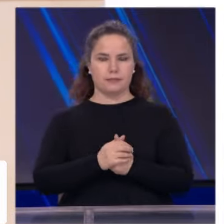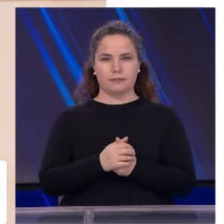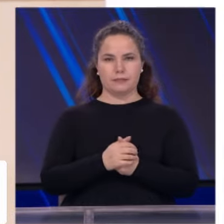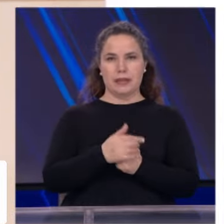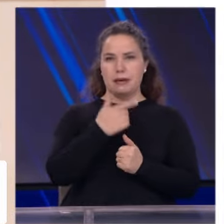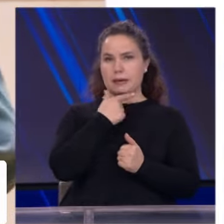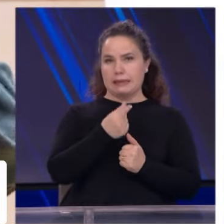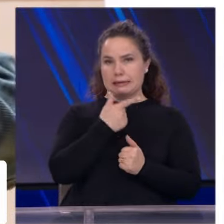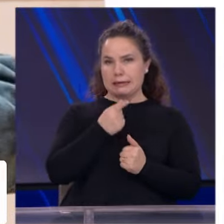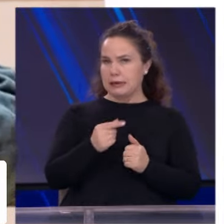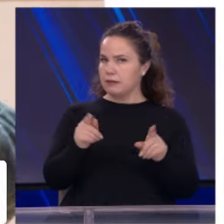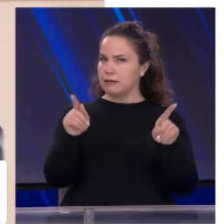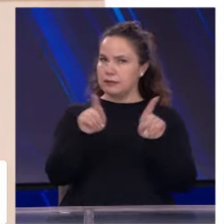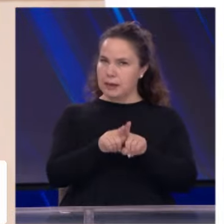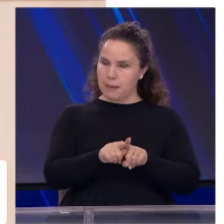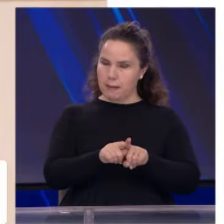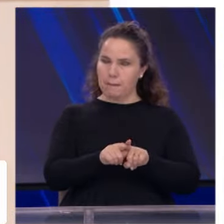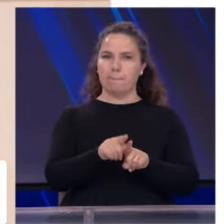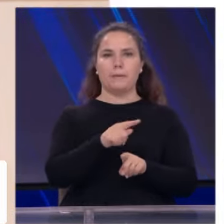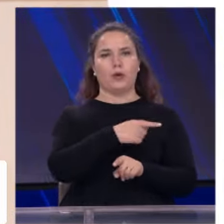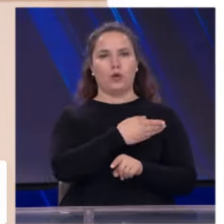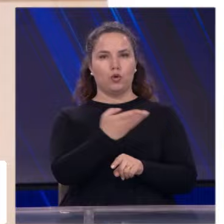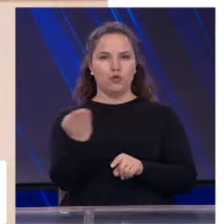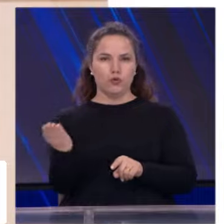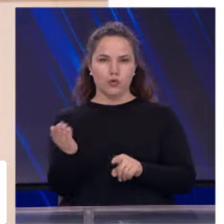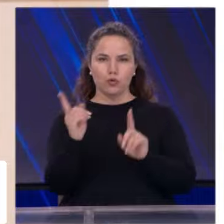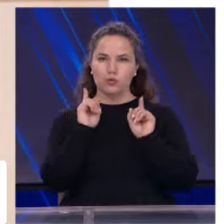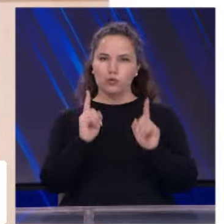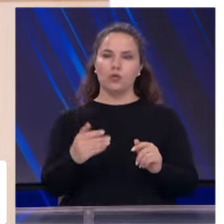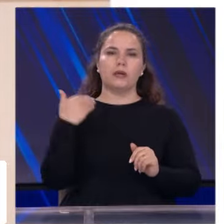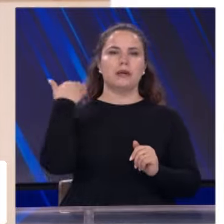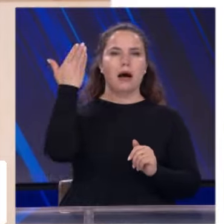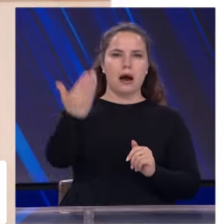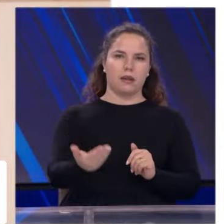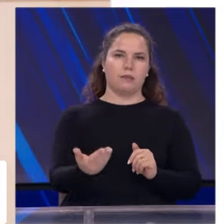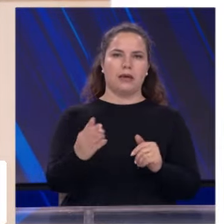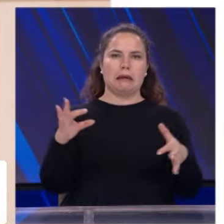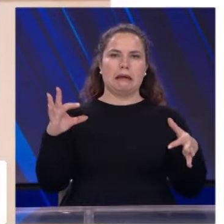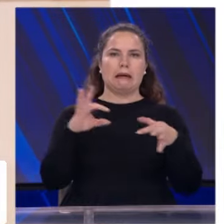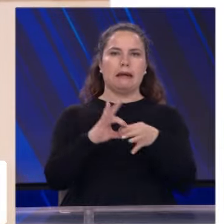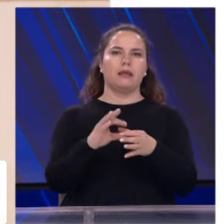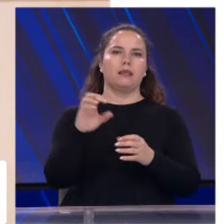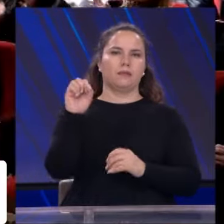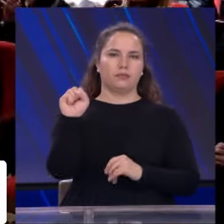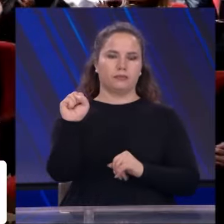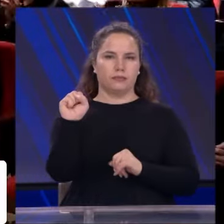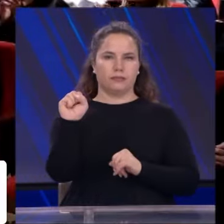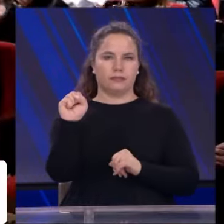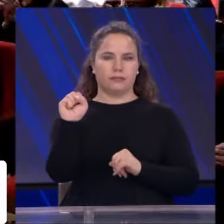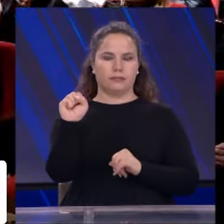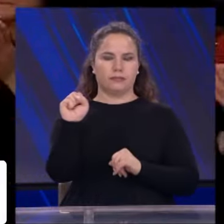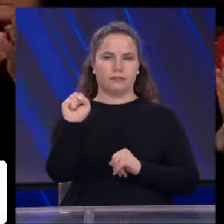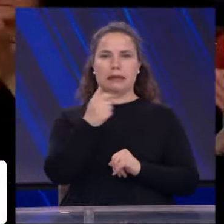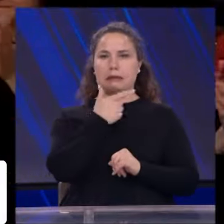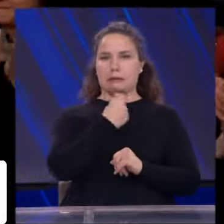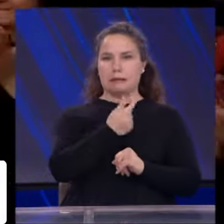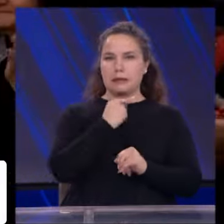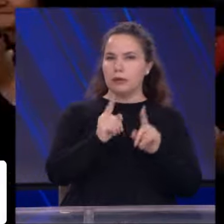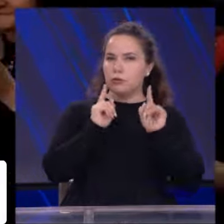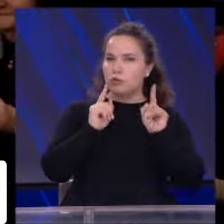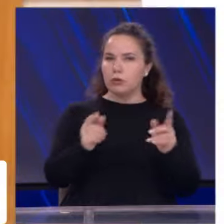shënojnë. Për sa na përket ne, kjo e ardhmi i përket Parti Socialiste si e vetmja forcë që ka lidhet.